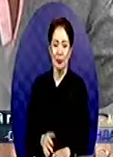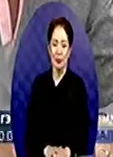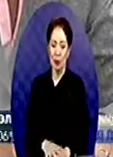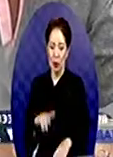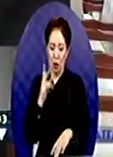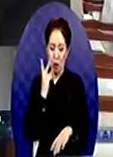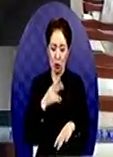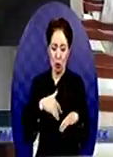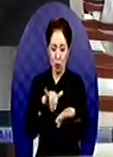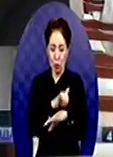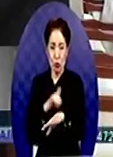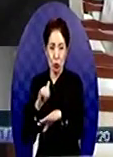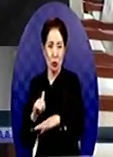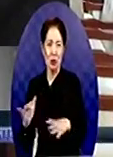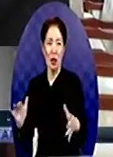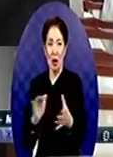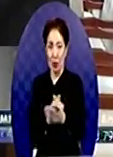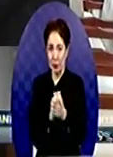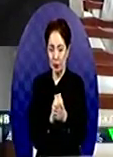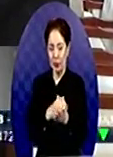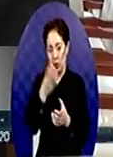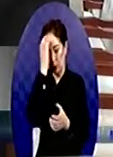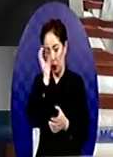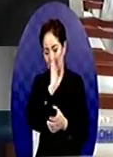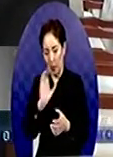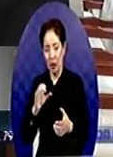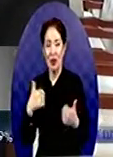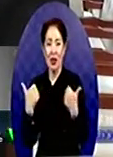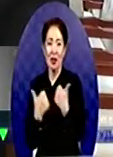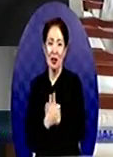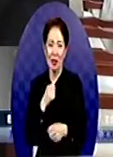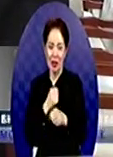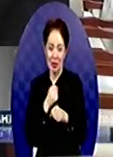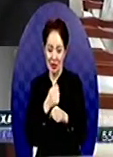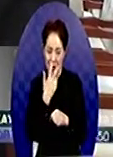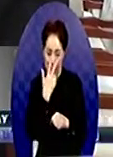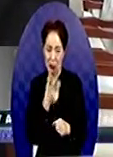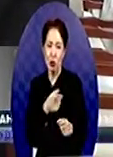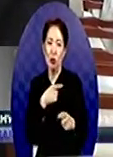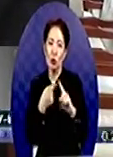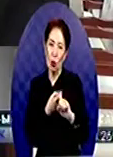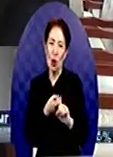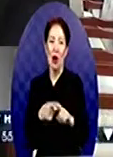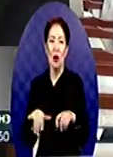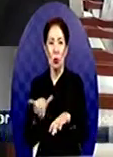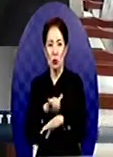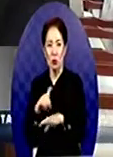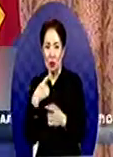хоорондын харилцаа, энхийг дэмжих ажиллагаа болон бүс нутгийн аюулгүй байдлын асуудлаар талууд ярилцсан байна.